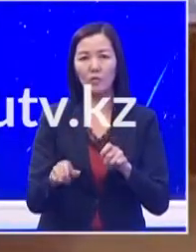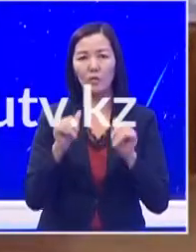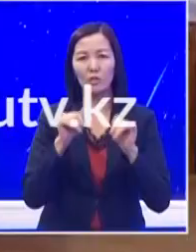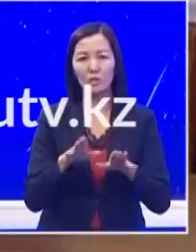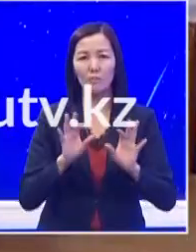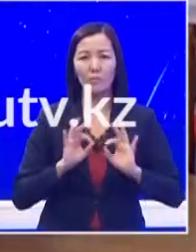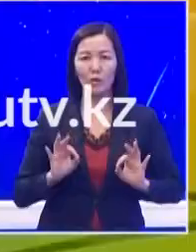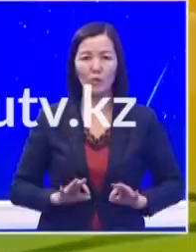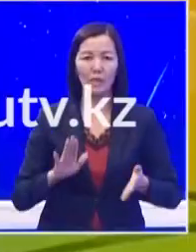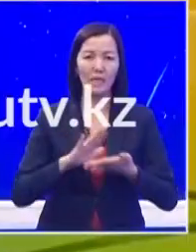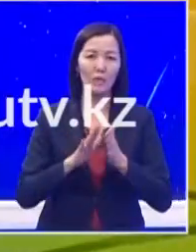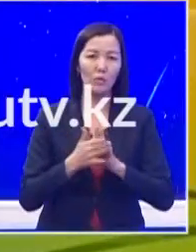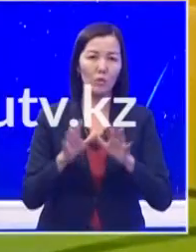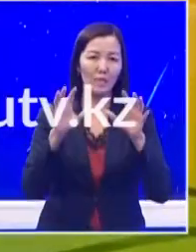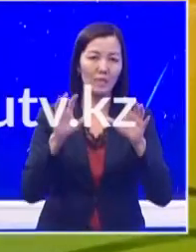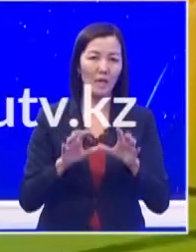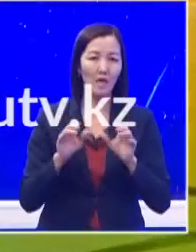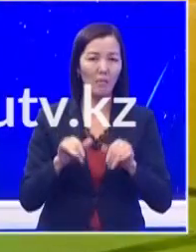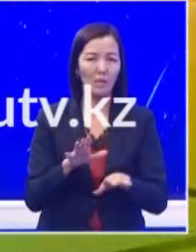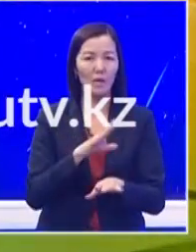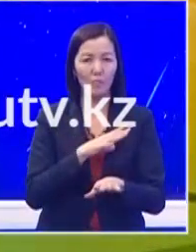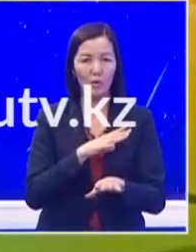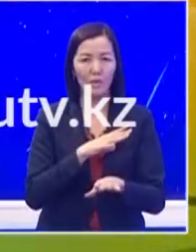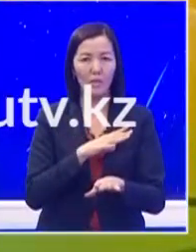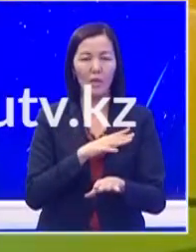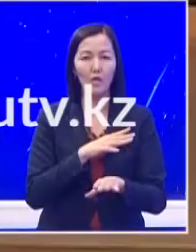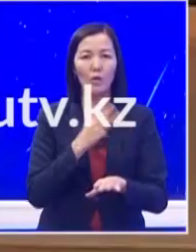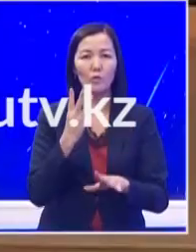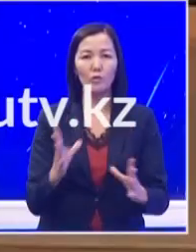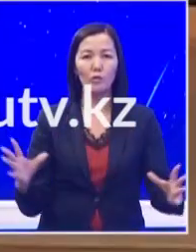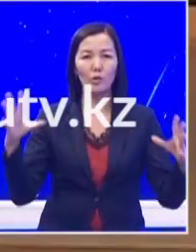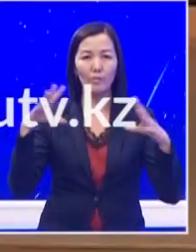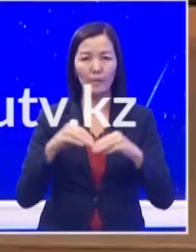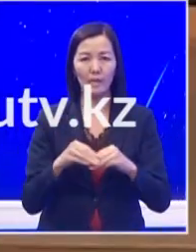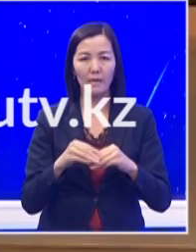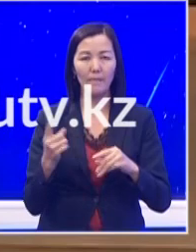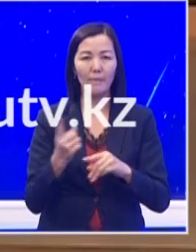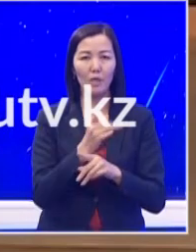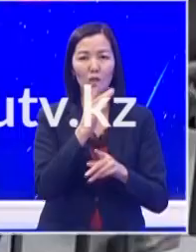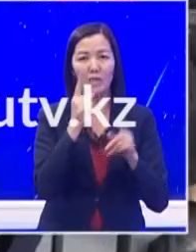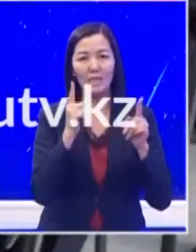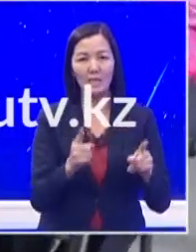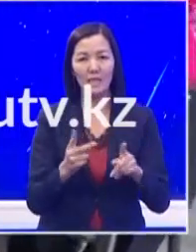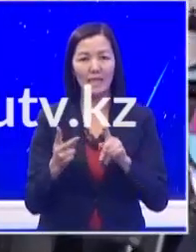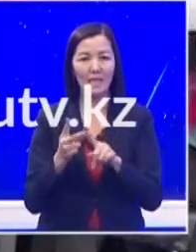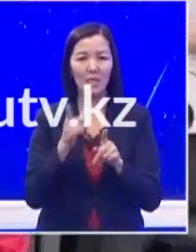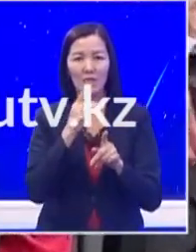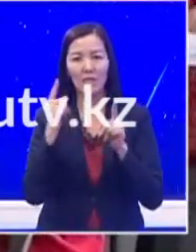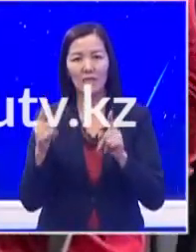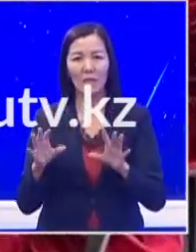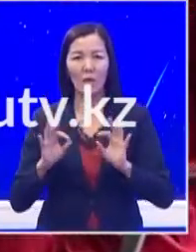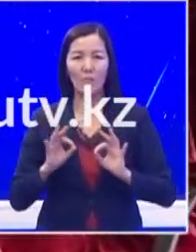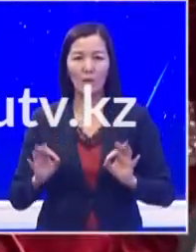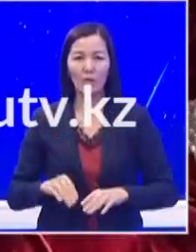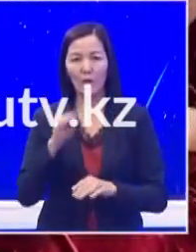шешімдері прокурормен келісу туралы заң қабылданған. Бұл үш буынды модельге көшудің бірінші кезеңі. Екінші кезеңінде прокурорға